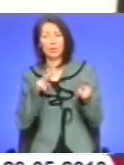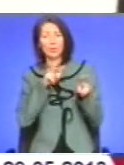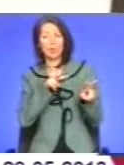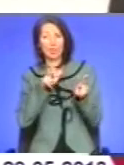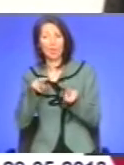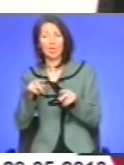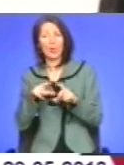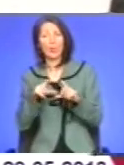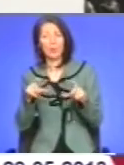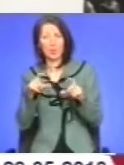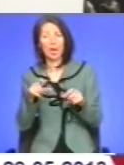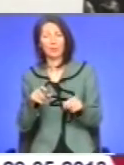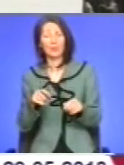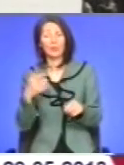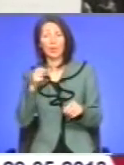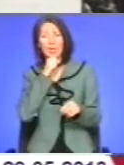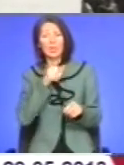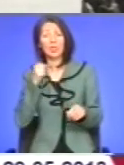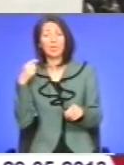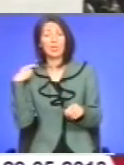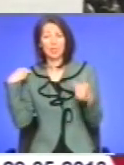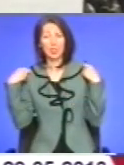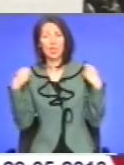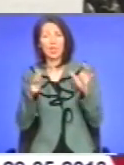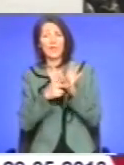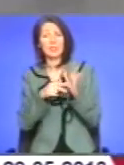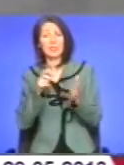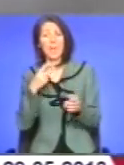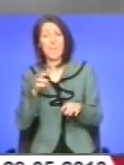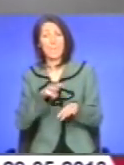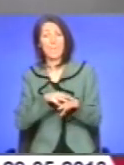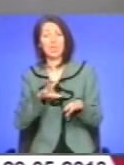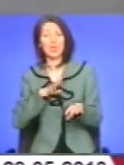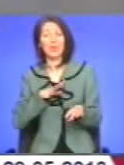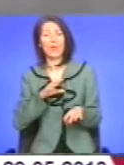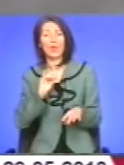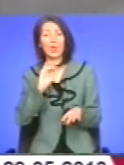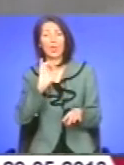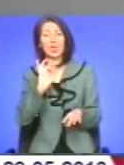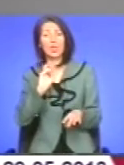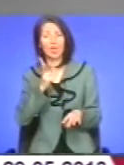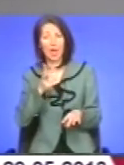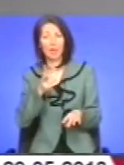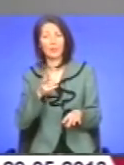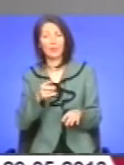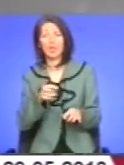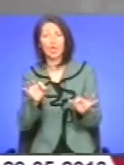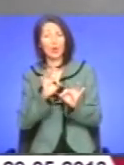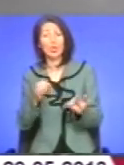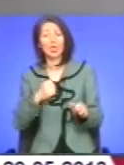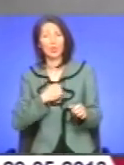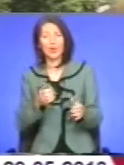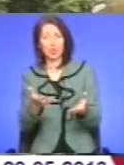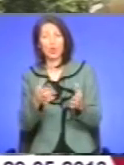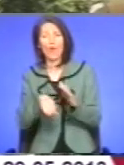за контрактом Михайло Васильчишин 8 місяців пробув на миротворчій службі в Іраку. Каже, ніколи не шкодував, що обрав професію